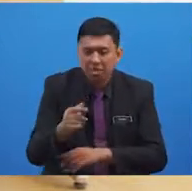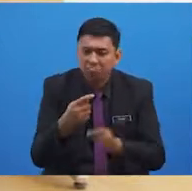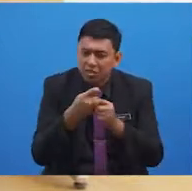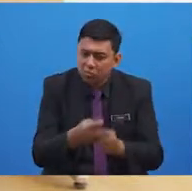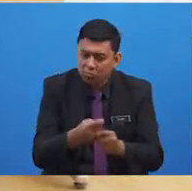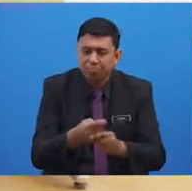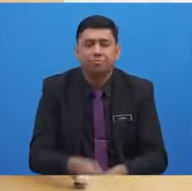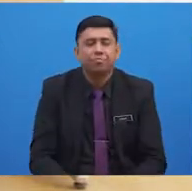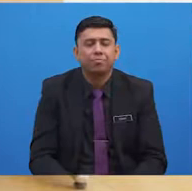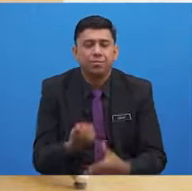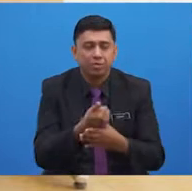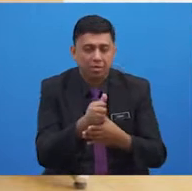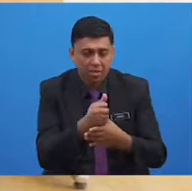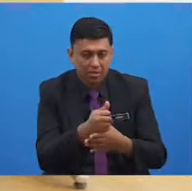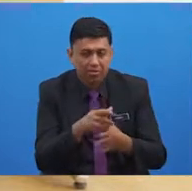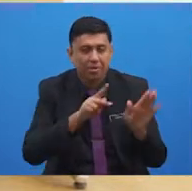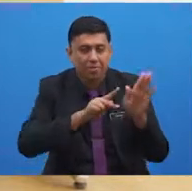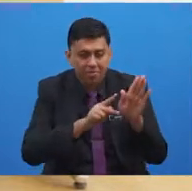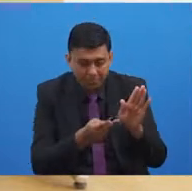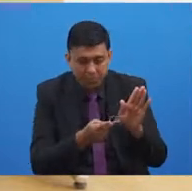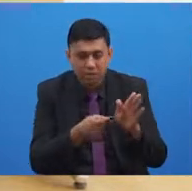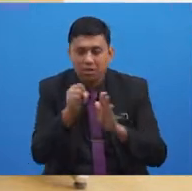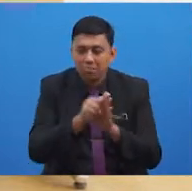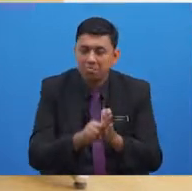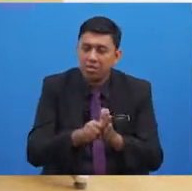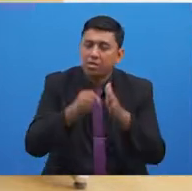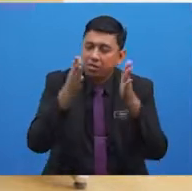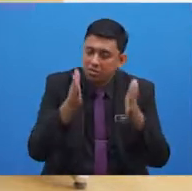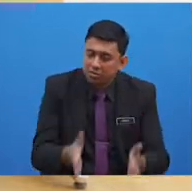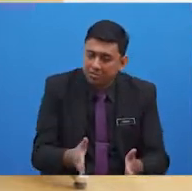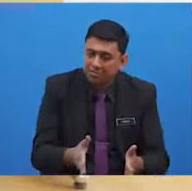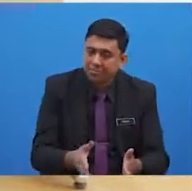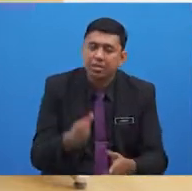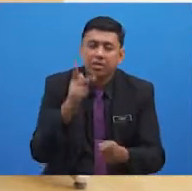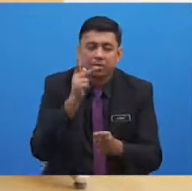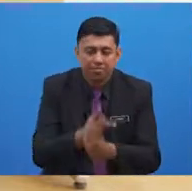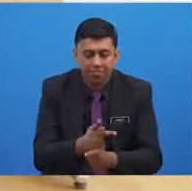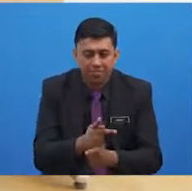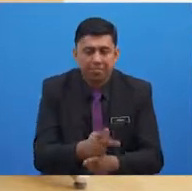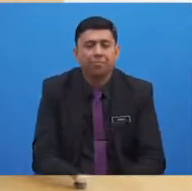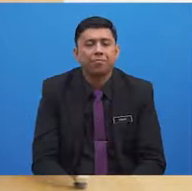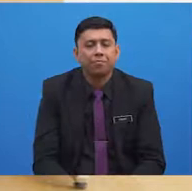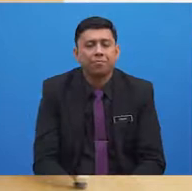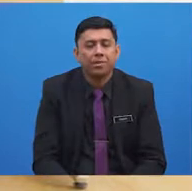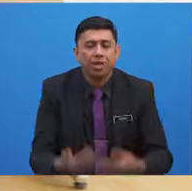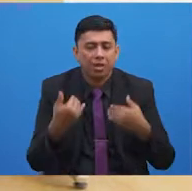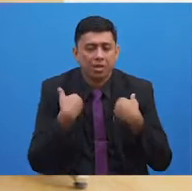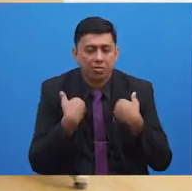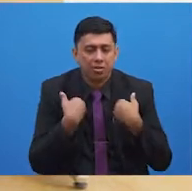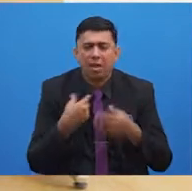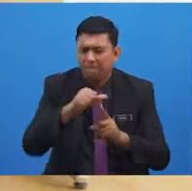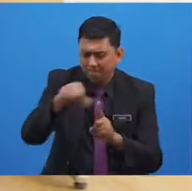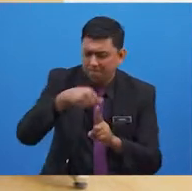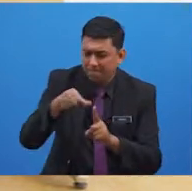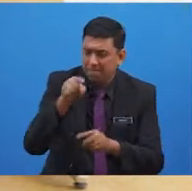tertentu. Antara punca seseorang itu hilang kelayakan sebagai seorang pemilih adalah